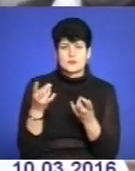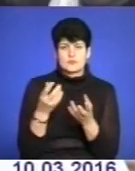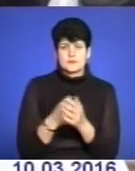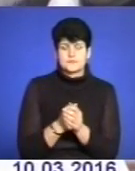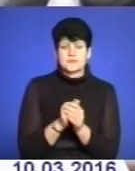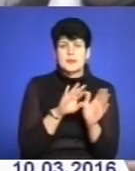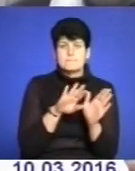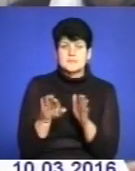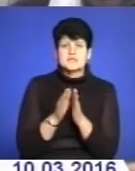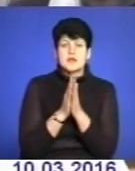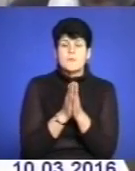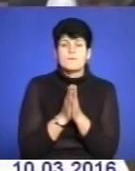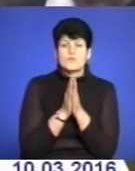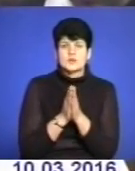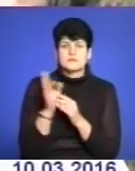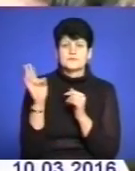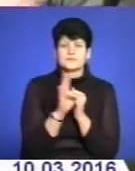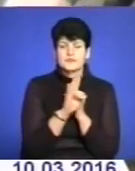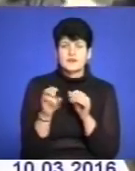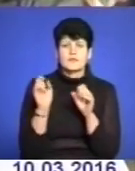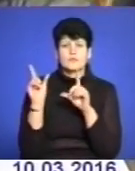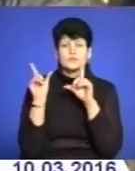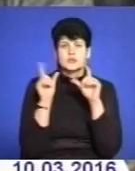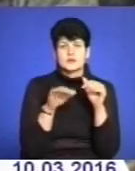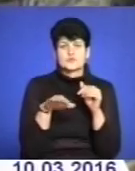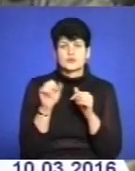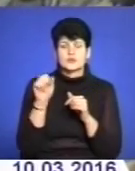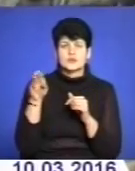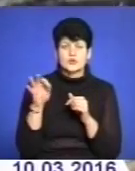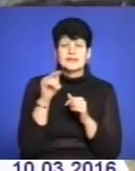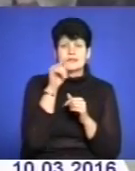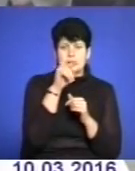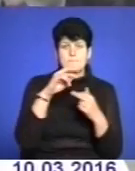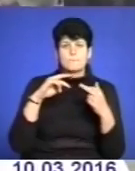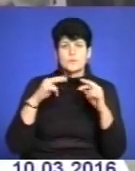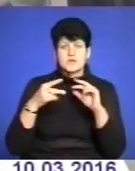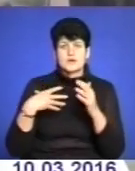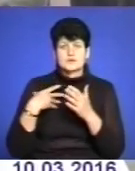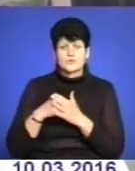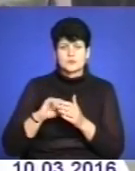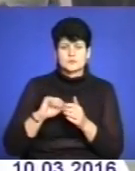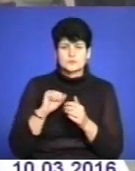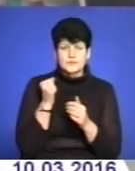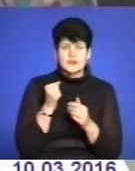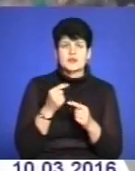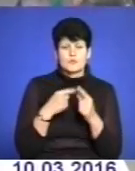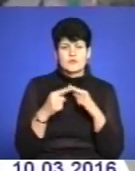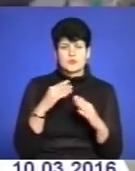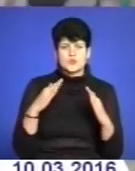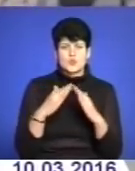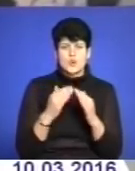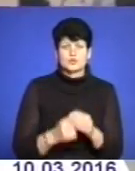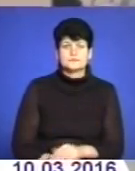Після молитви священнослужителів бійці вирушили у зону проведення АТО. Там вони поміняють своїх колег, які на днях повернуться додому.